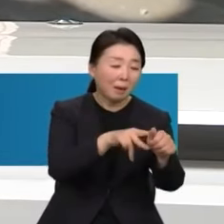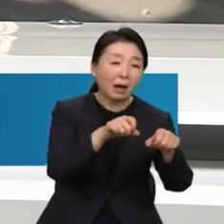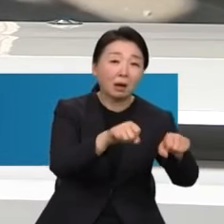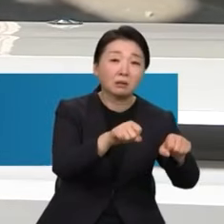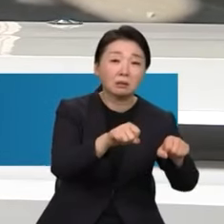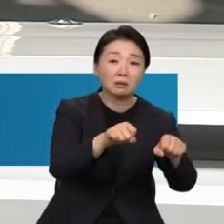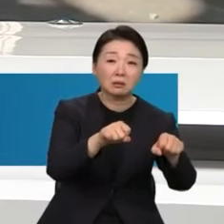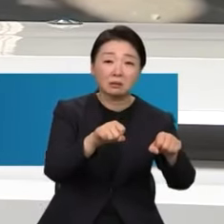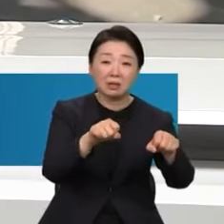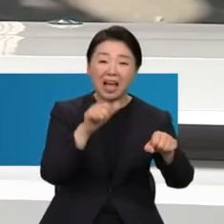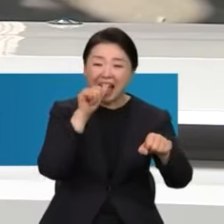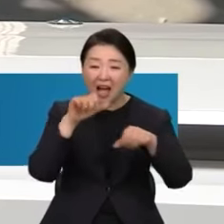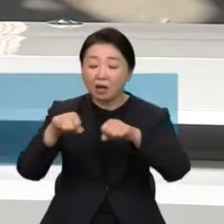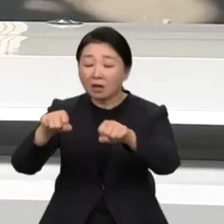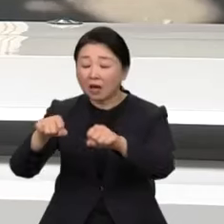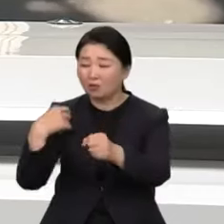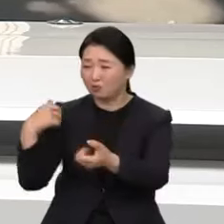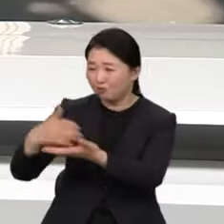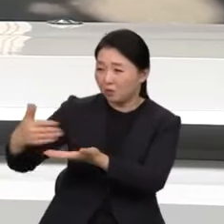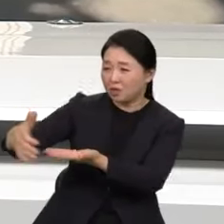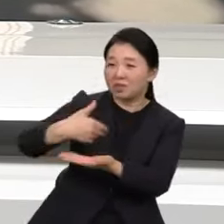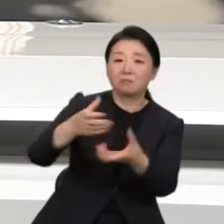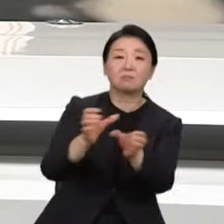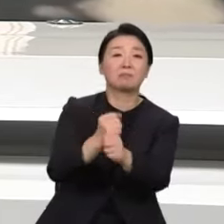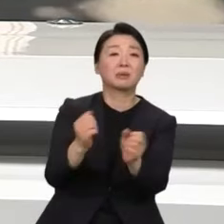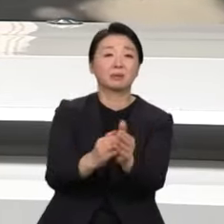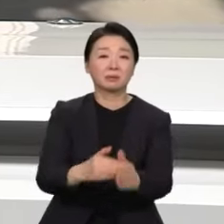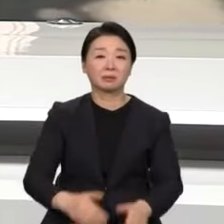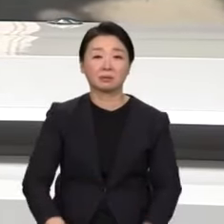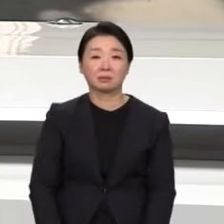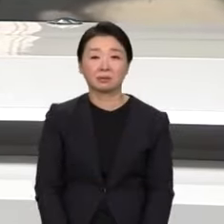카트 수거팀까지 꾸렸습니다. 이한주 기자가 취재했습니다.